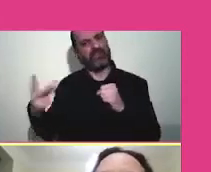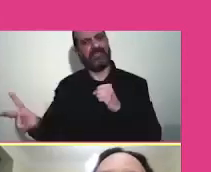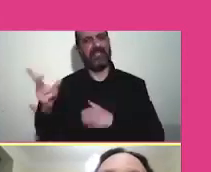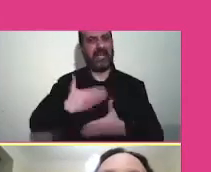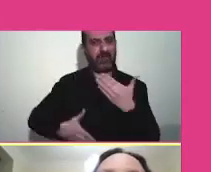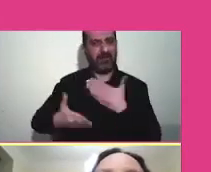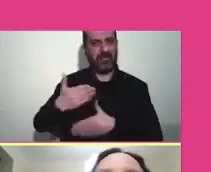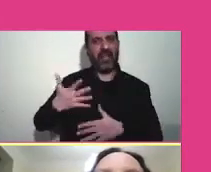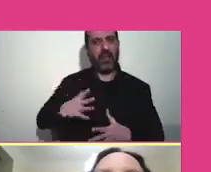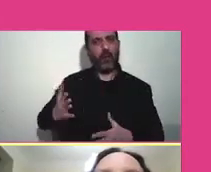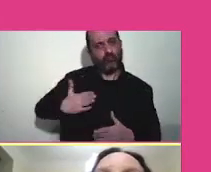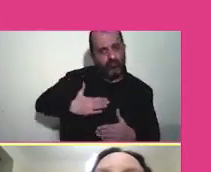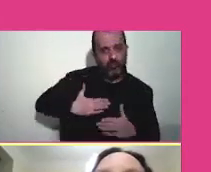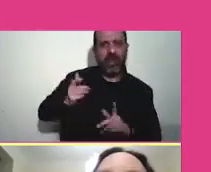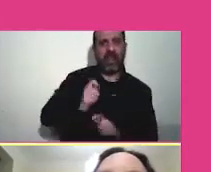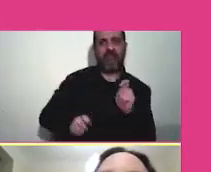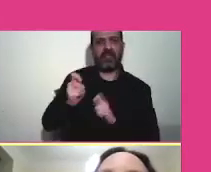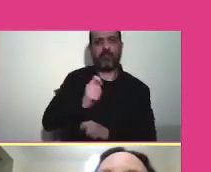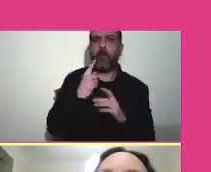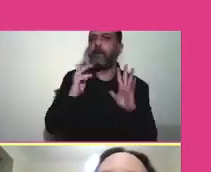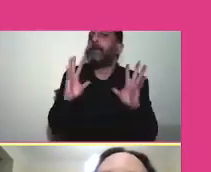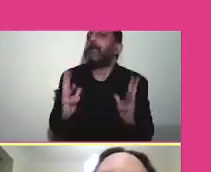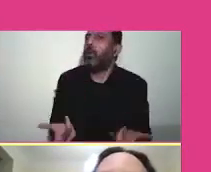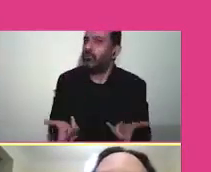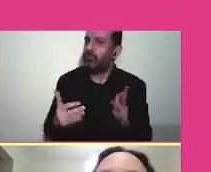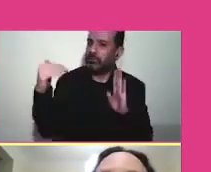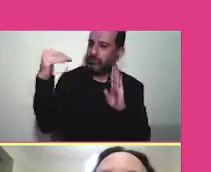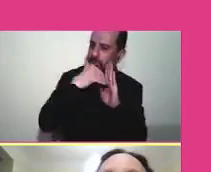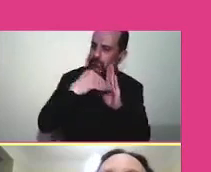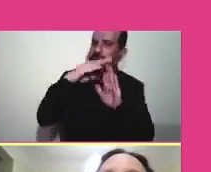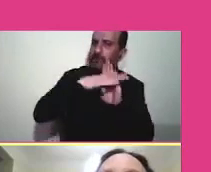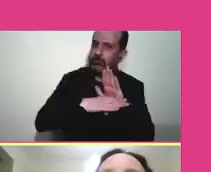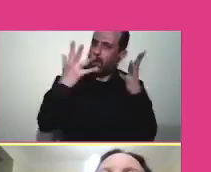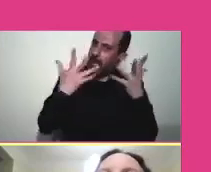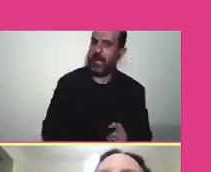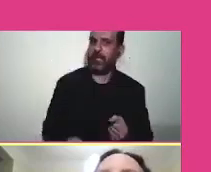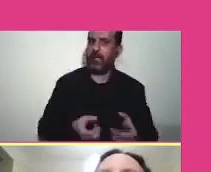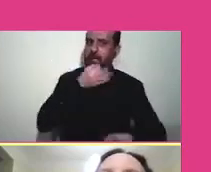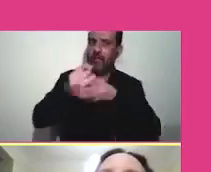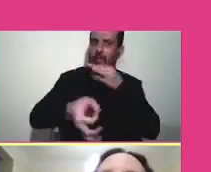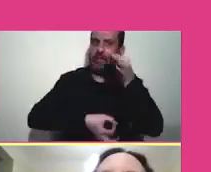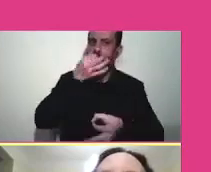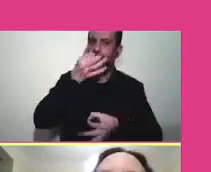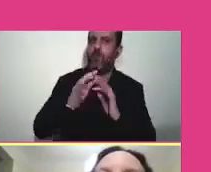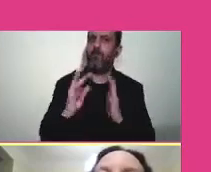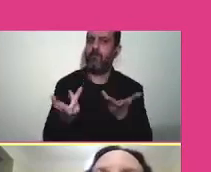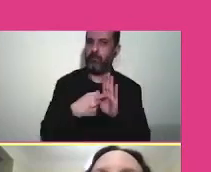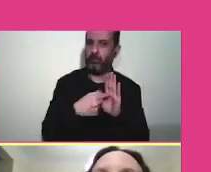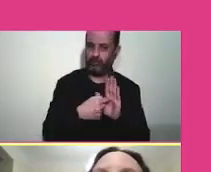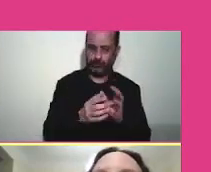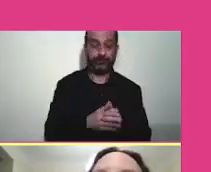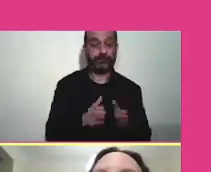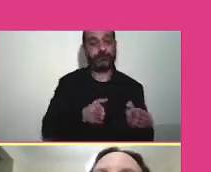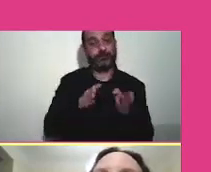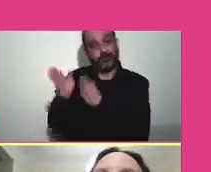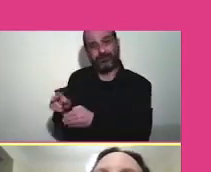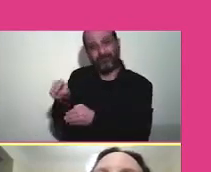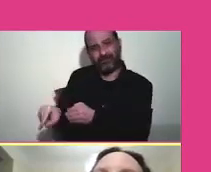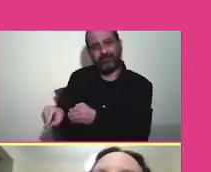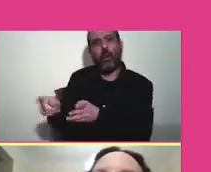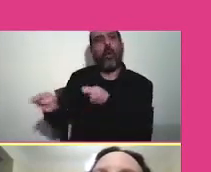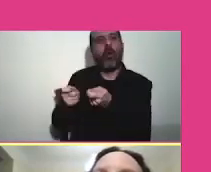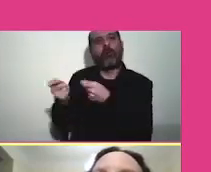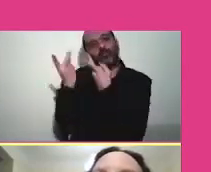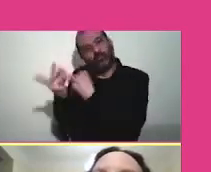κοινότητα. Ο οδηγός για εκπαιδευτικούς και πάλι περιέχει υλικό που σχετίζεται με